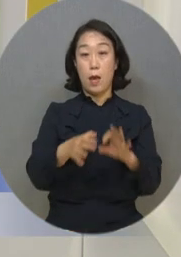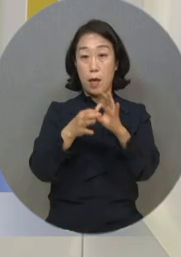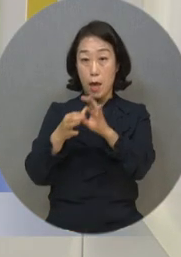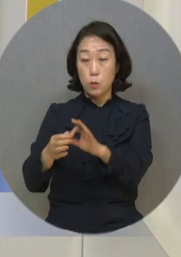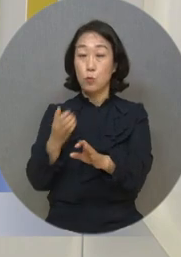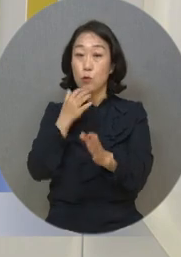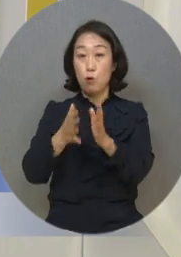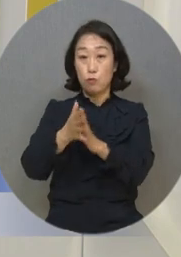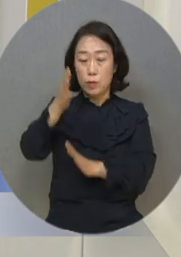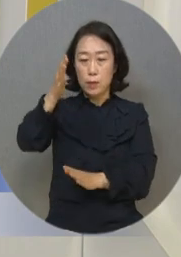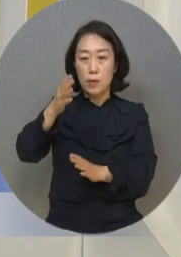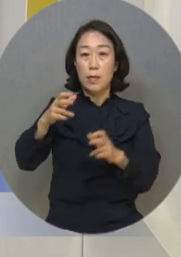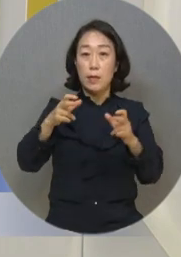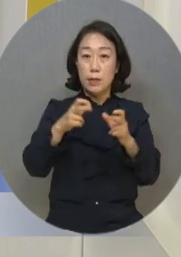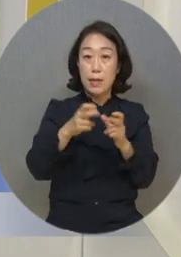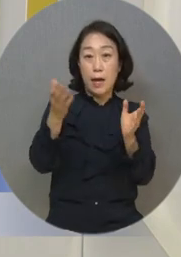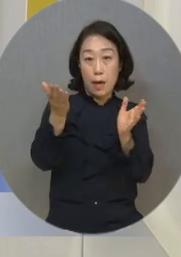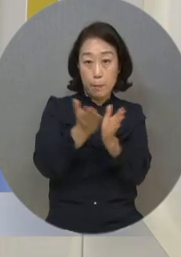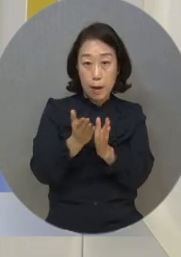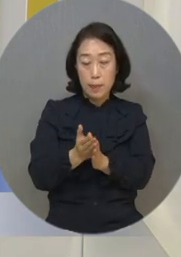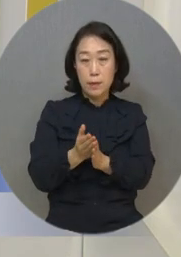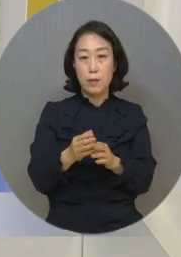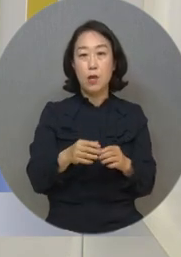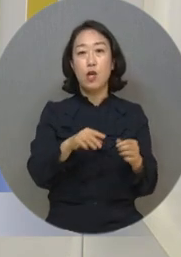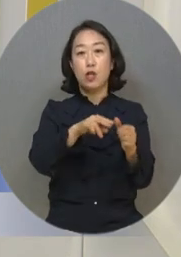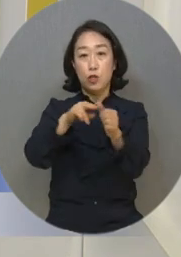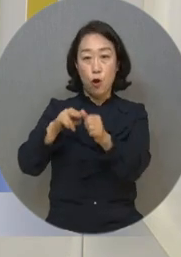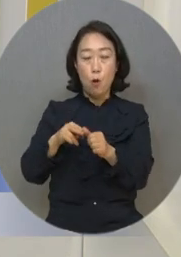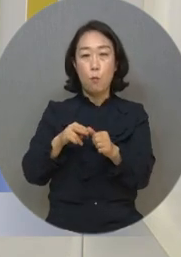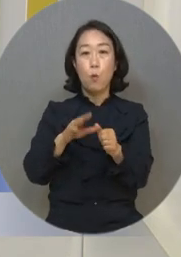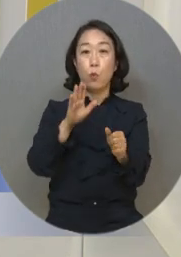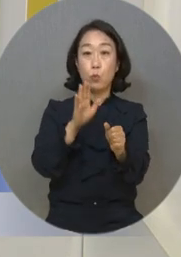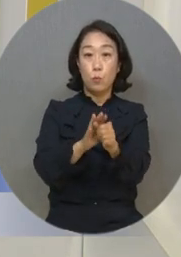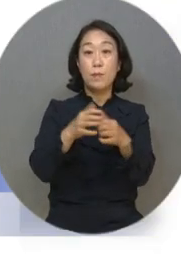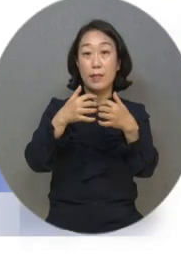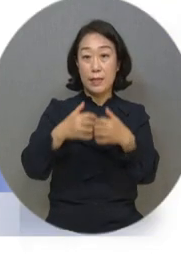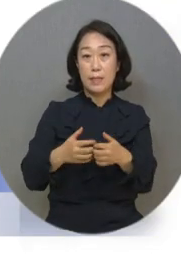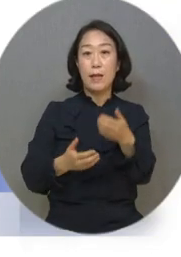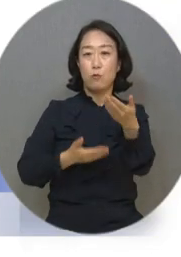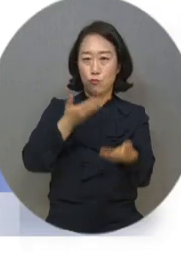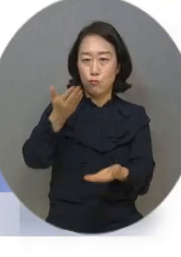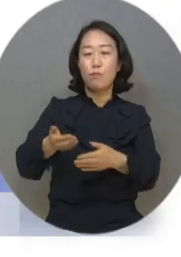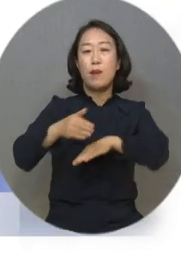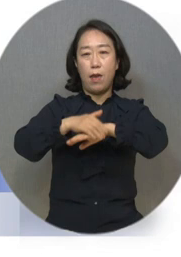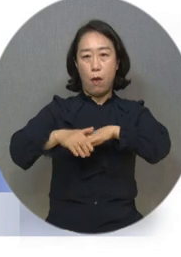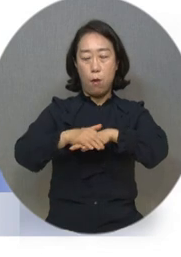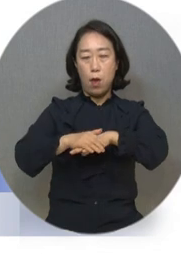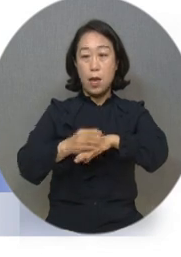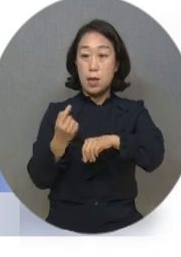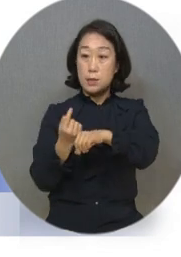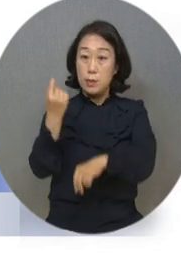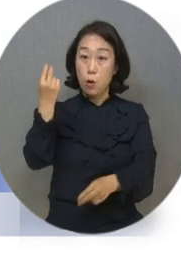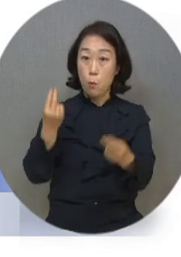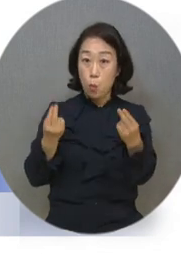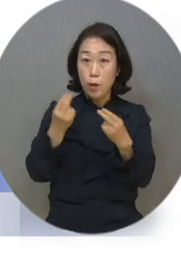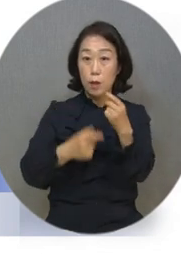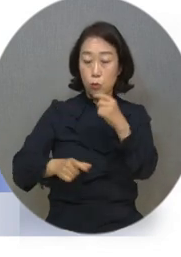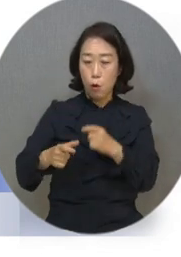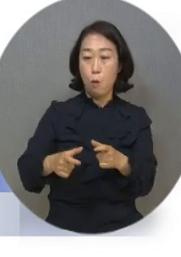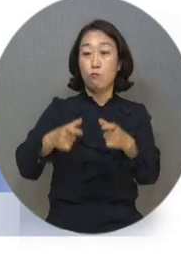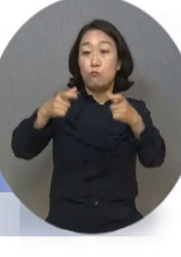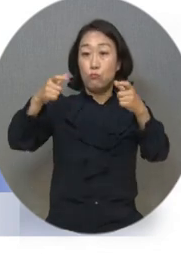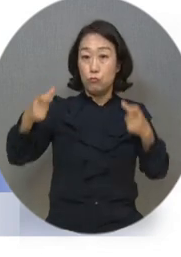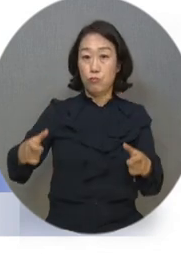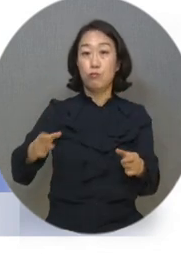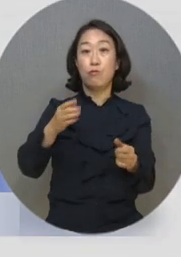서울시가 장애 유형별 정보통신 보조기기 구매 지원사업을 실시합니다 올해는 지난해 대비 지원 규모가